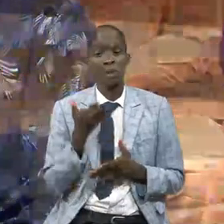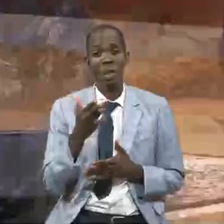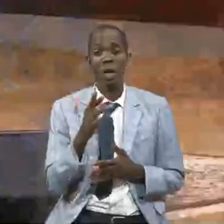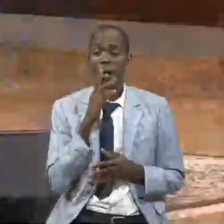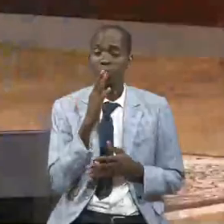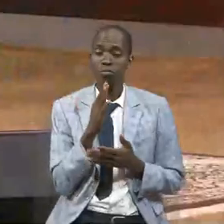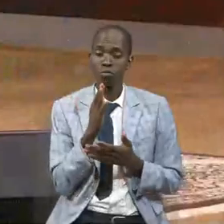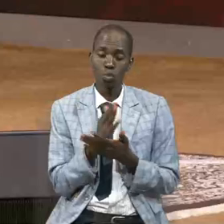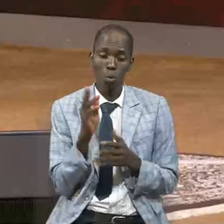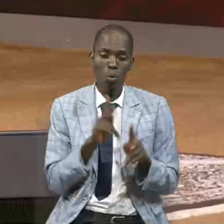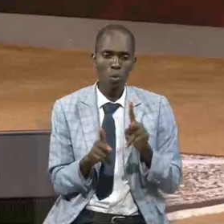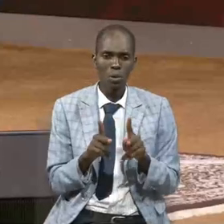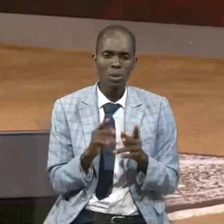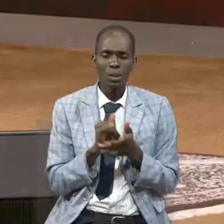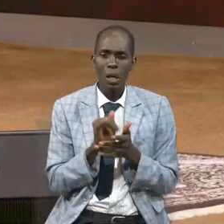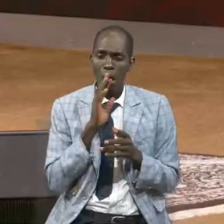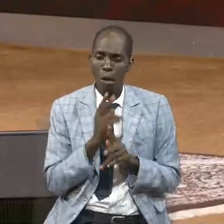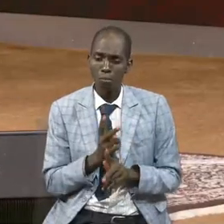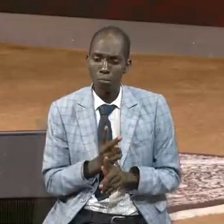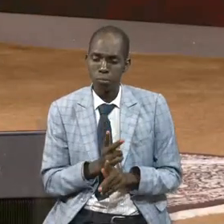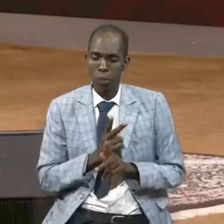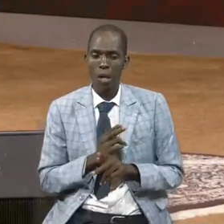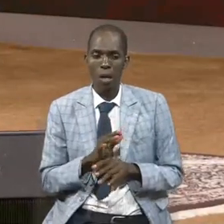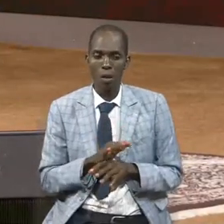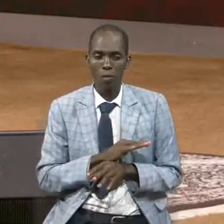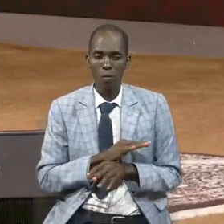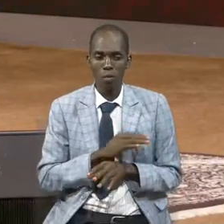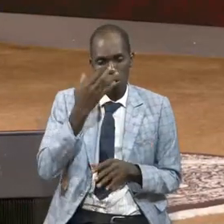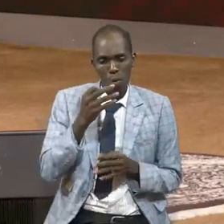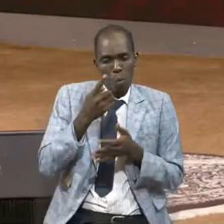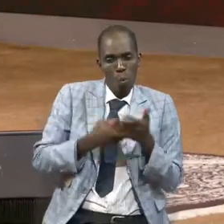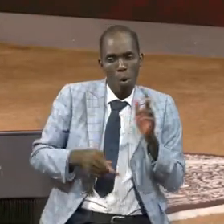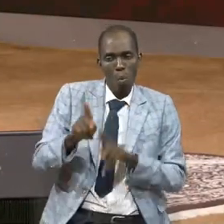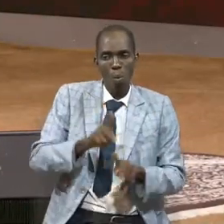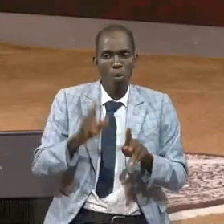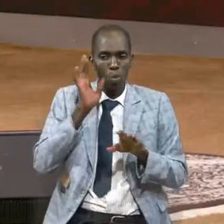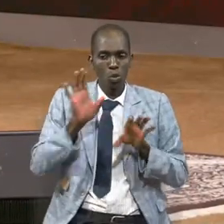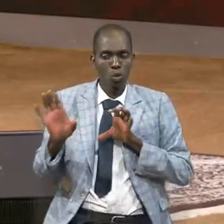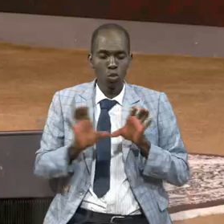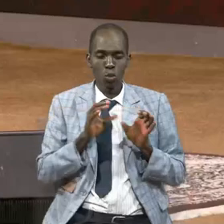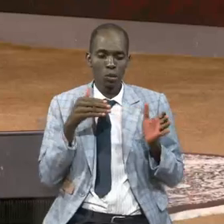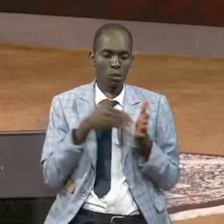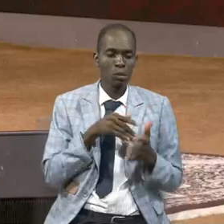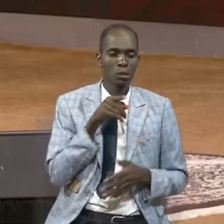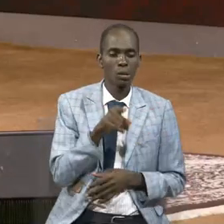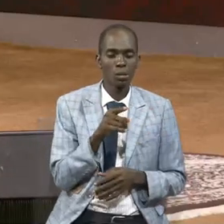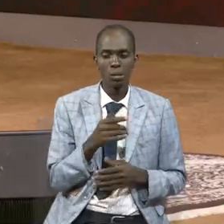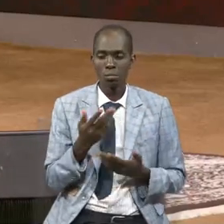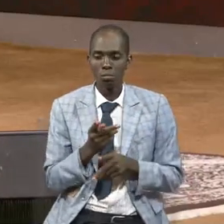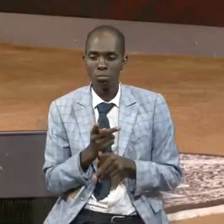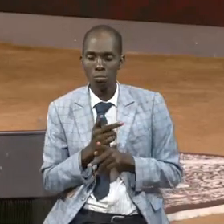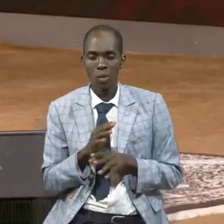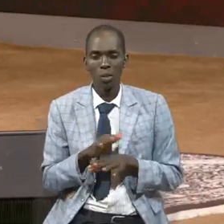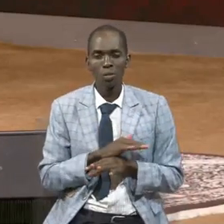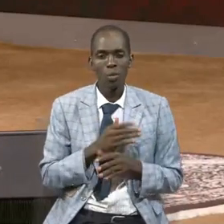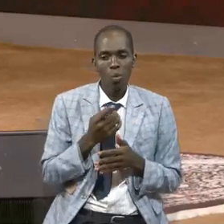Il y a des gens qui s'inquiètent de ce que les gens leur feront, de ce